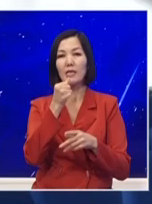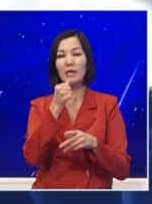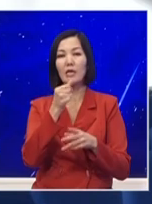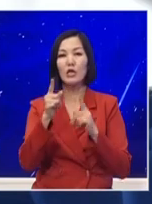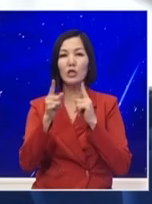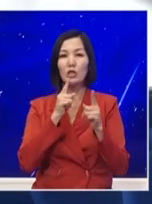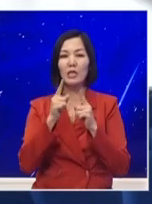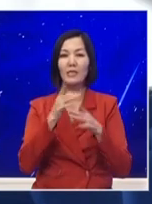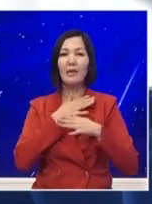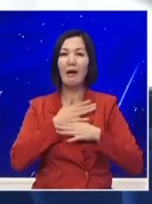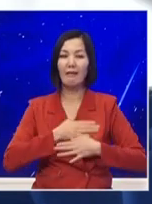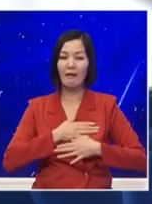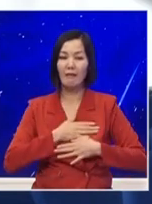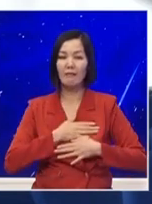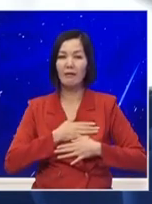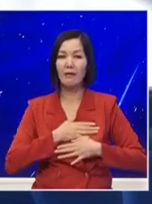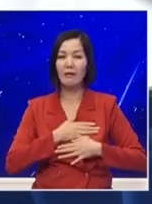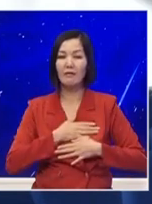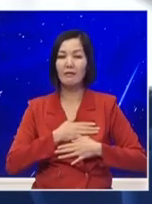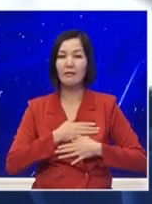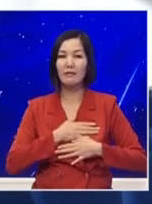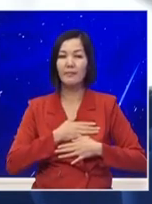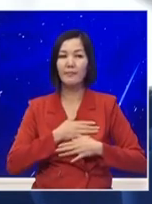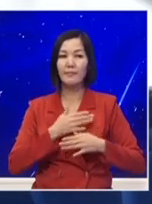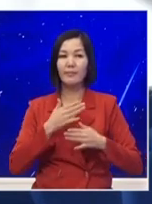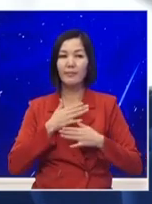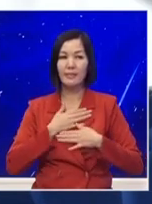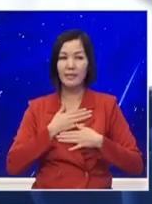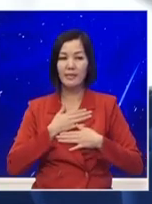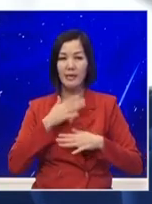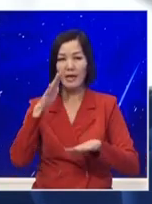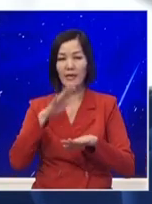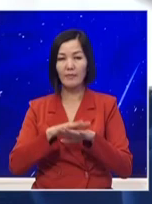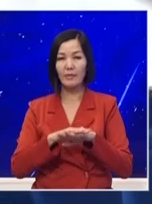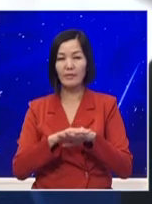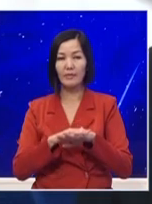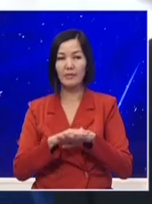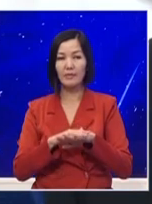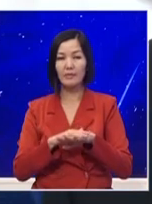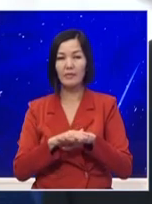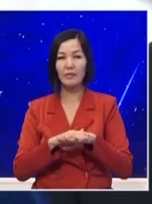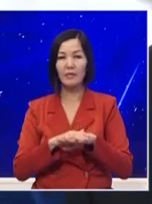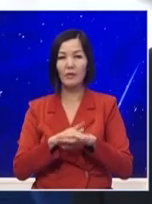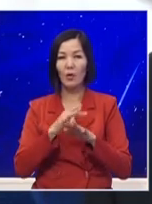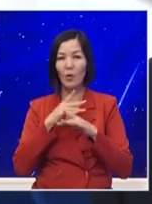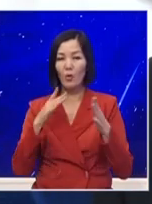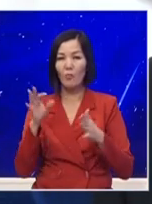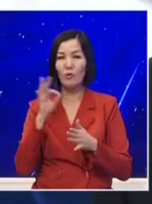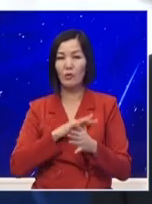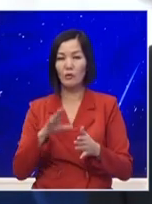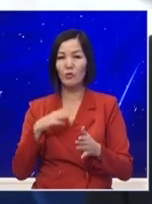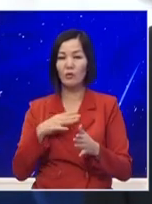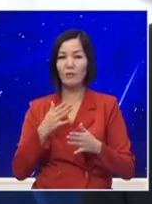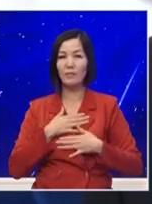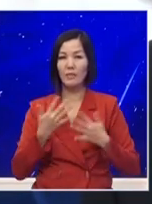жинасын қанағаттанарлық деп есеп берем. Біздің жайнаққа әкімнің көп үлесі қосылды. Біздің ауылға